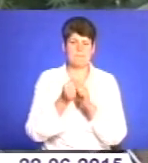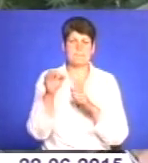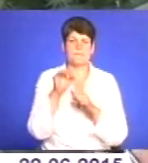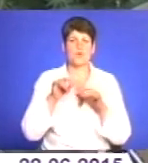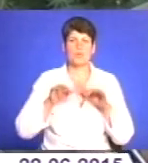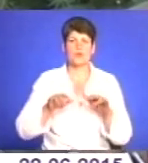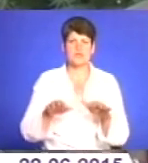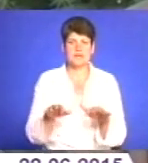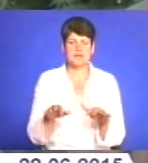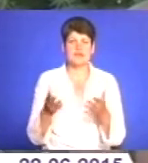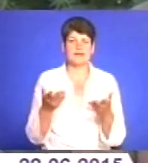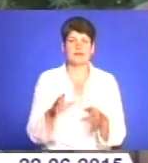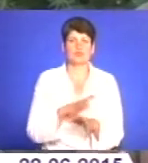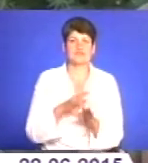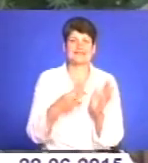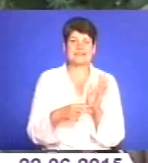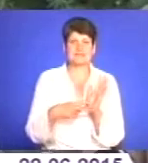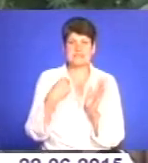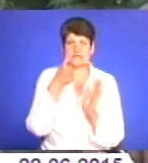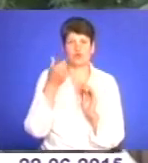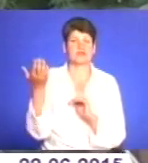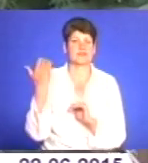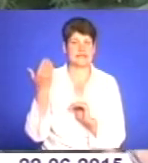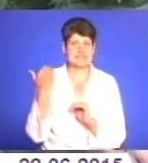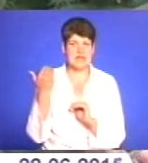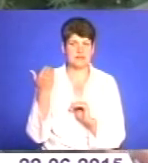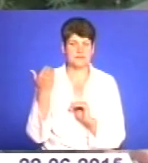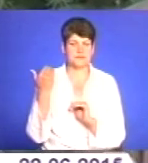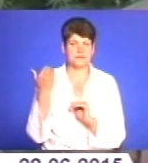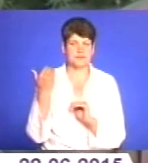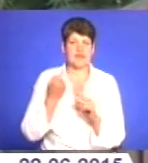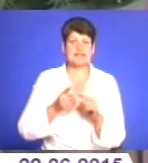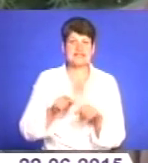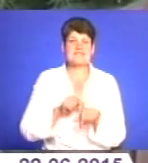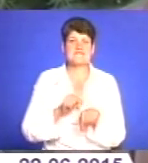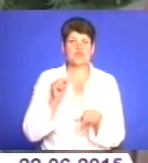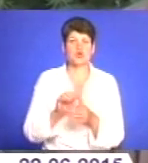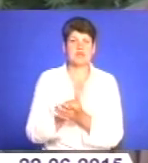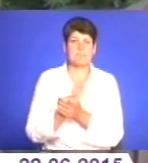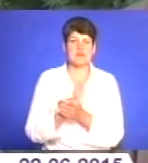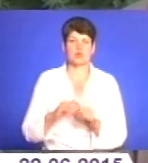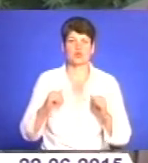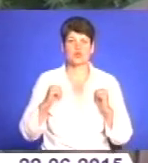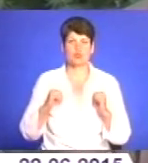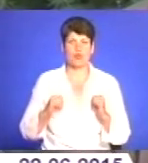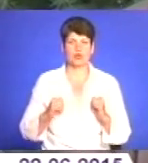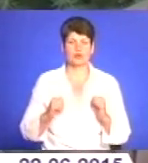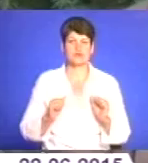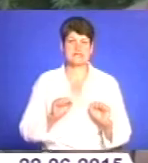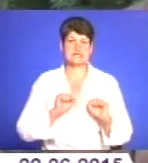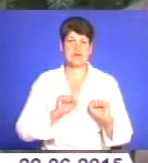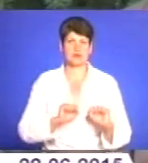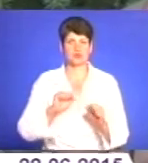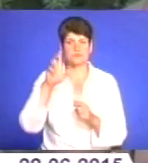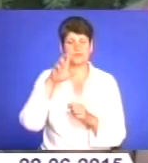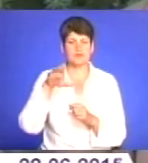події, які були майже 70 років тому назад, оце відчуття миру, спокою, захищеності держави, відчуття